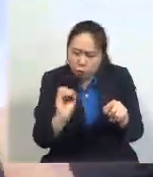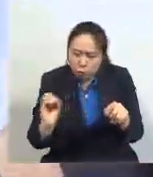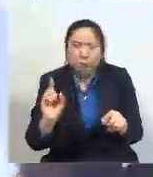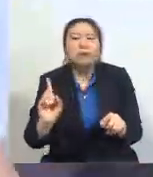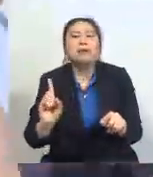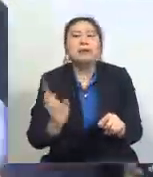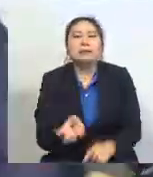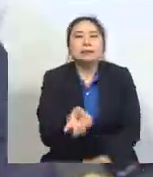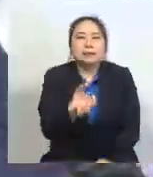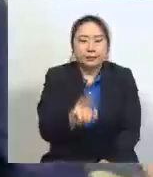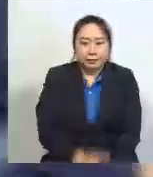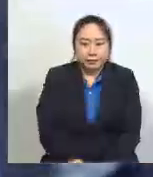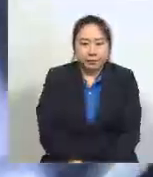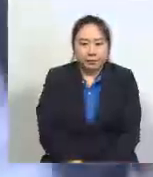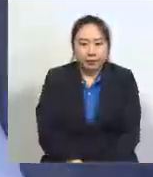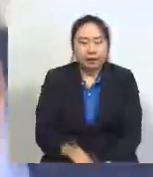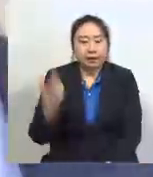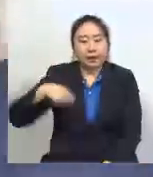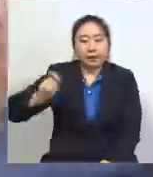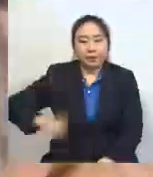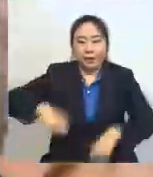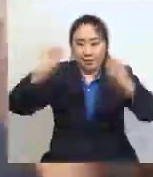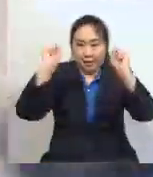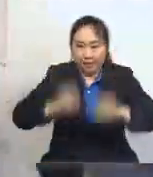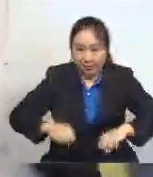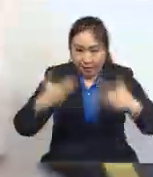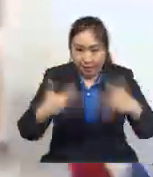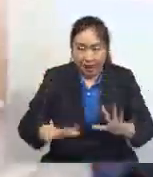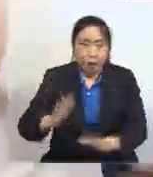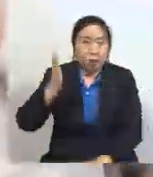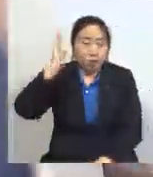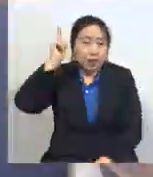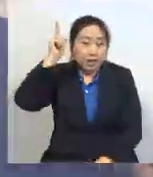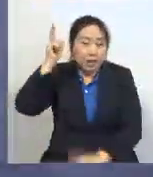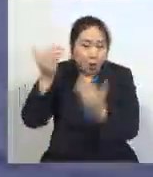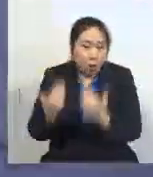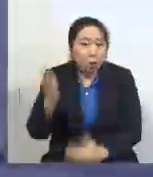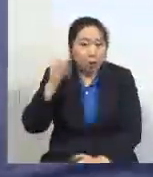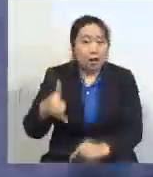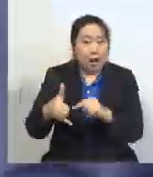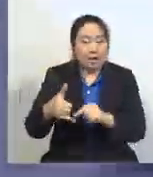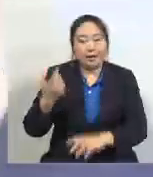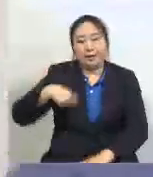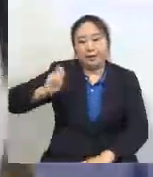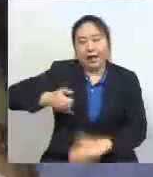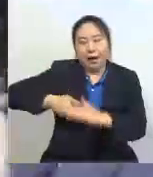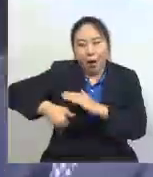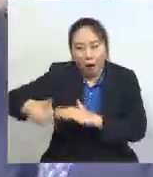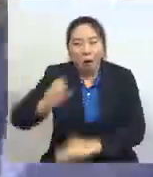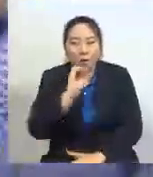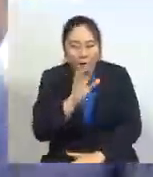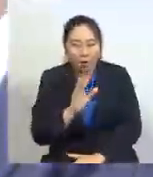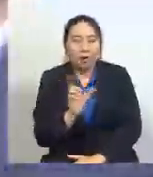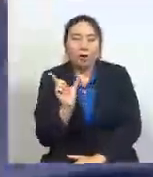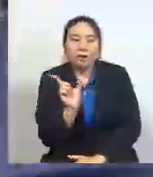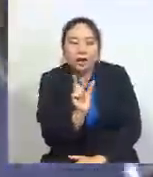0.0001 เท่านั้นเองนะคะหลังจากฟังคำพิพากษาเสร็จสิ้นนายพานทองแท้เดินทางออกจากศาลและพูดเพียงสั้นๆว่าขอบคุณทุกกำลัง